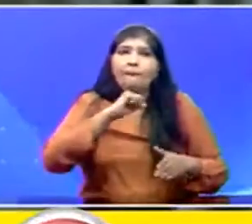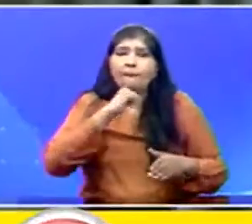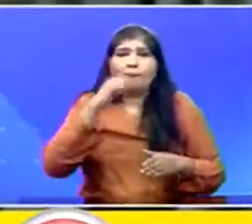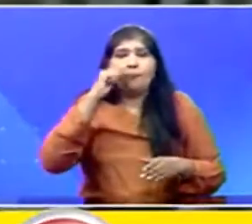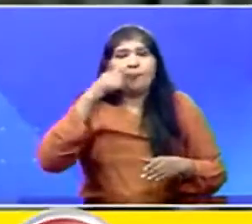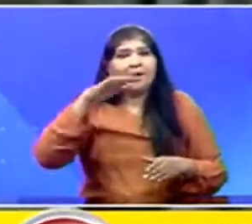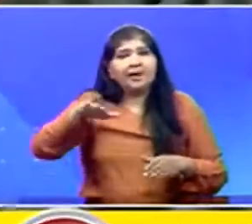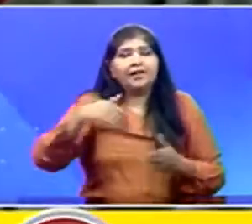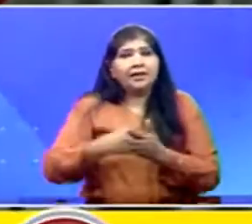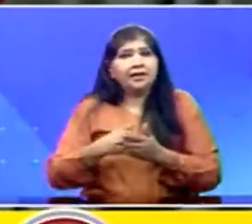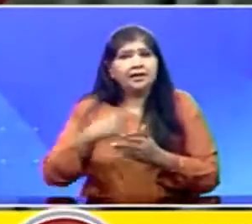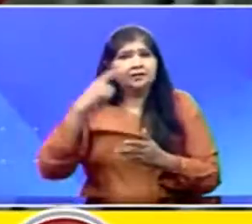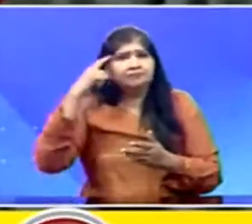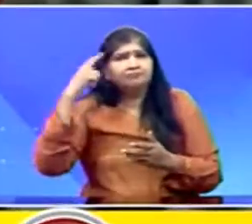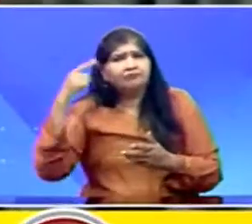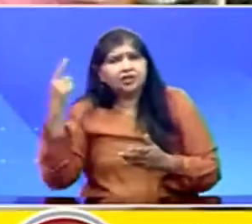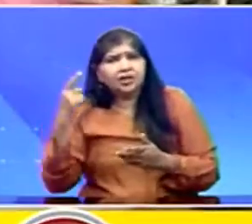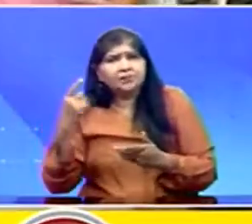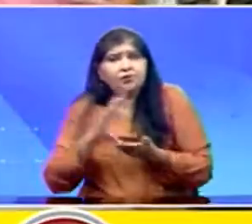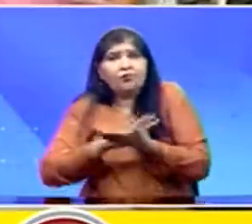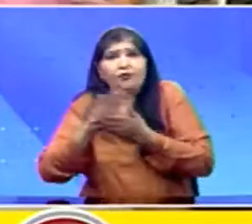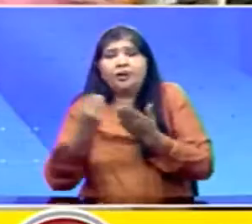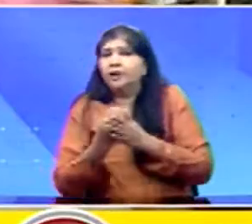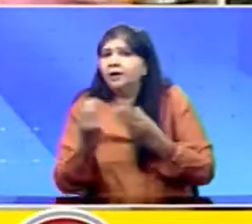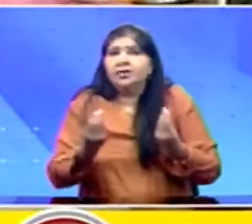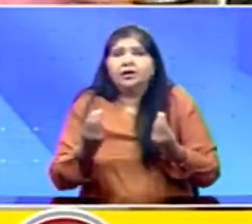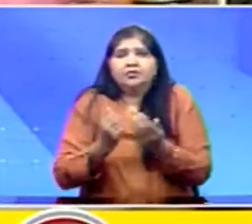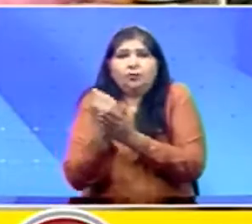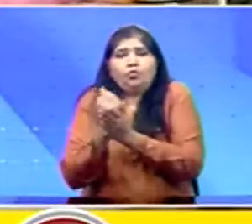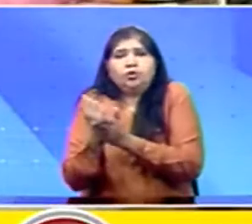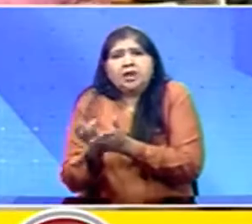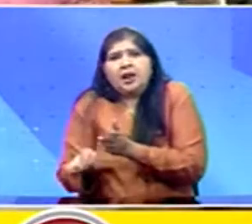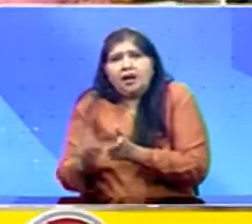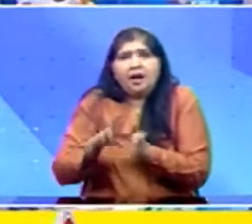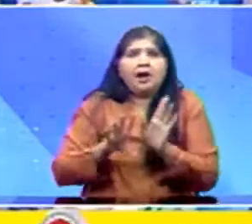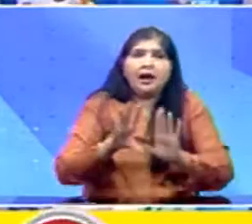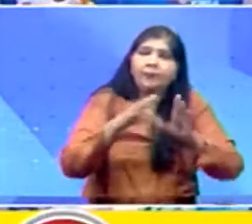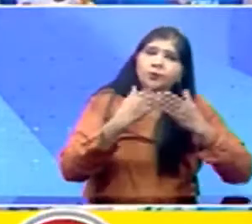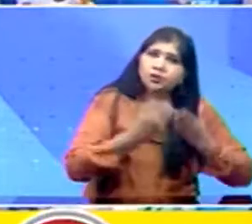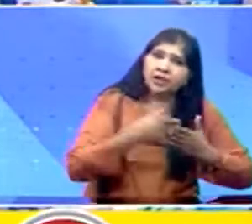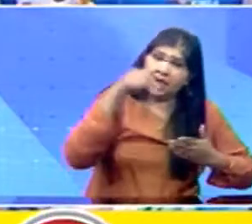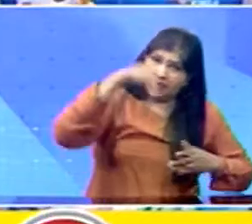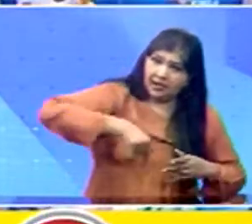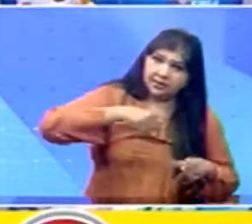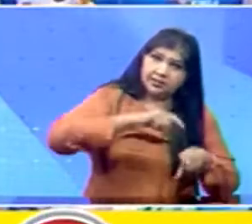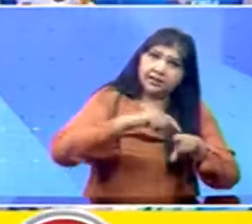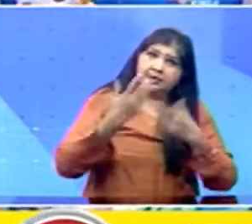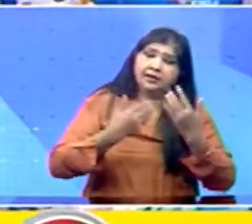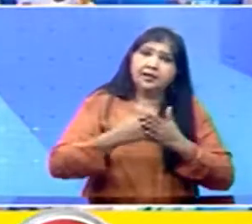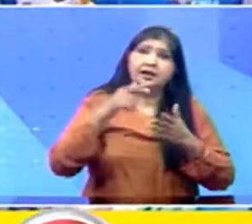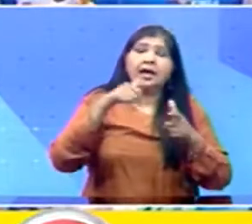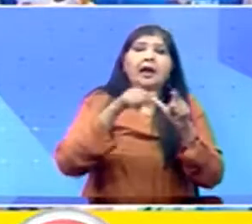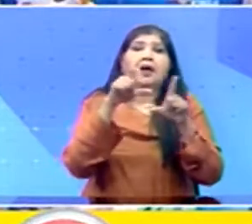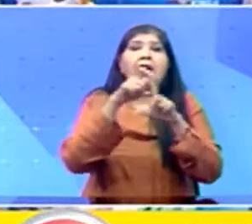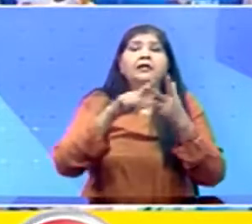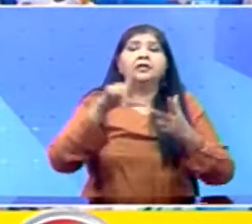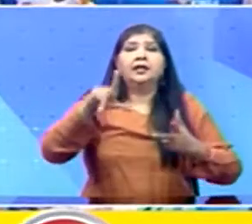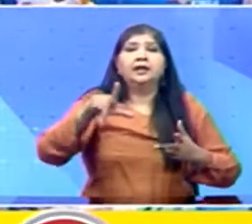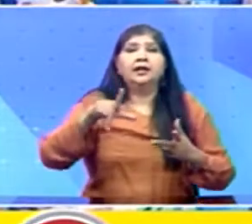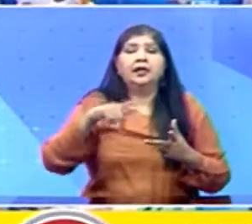सपनों को पूरा करने के लिए कोई कोर कसर नहीं छोड़ी आज आदिल ने